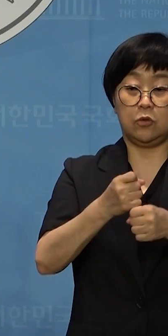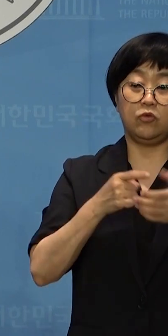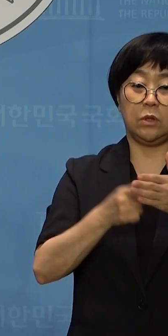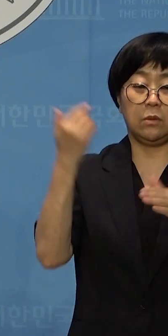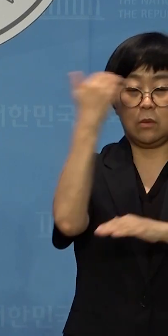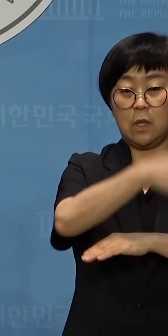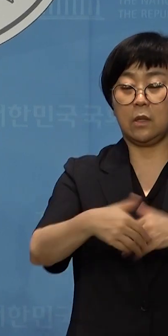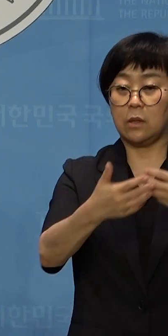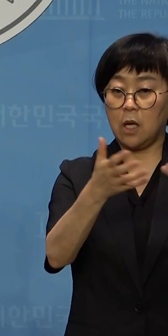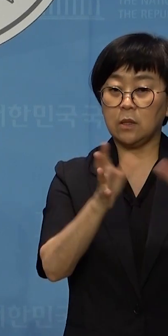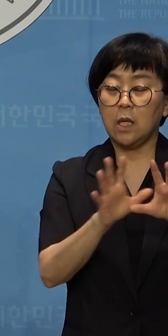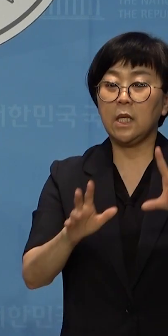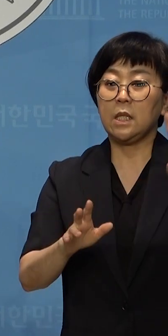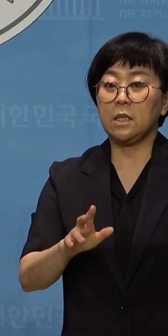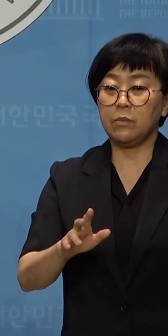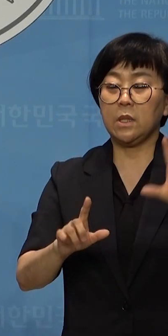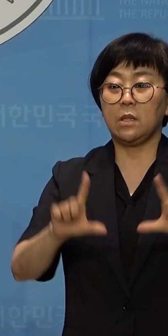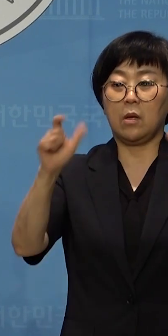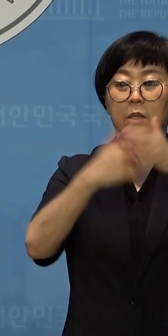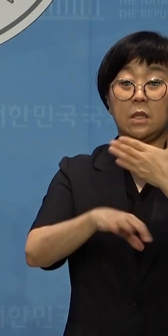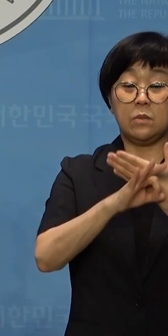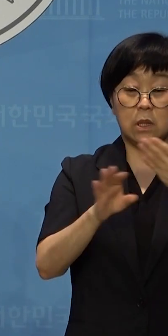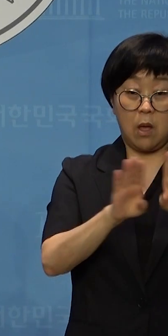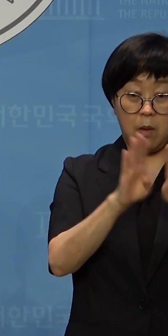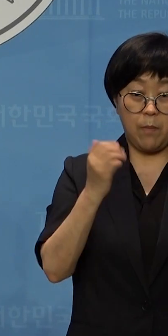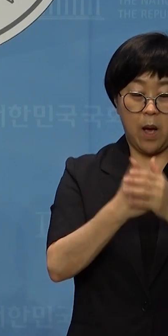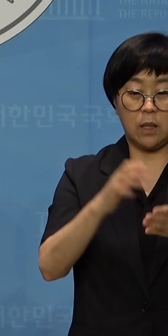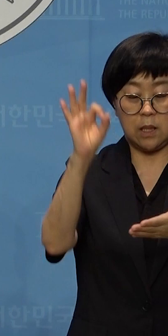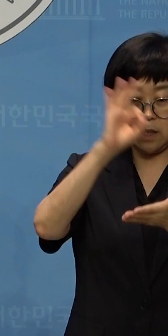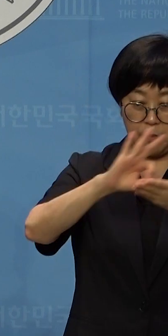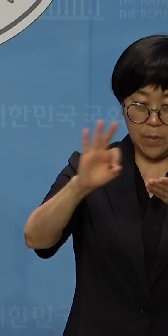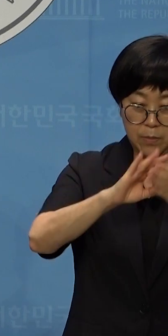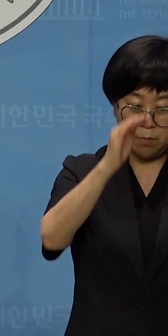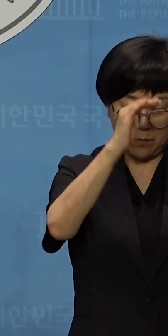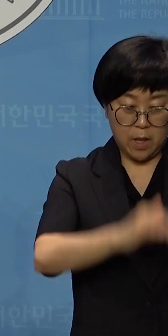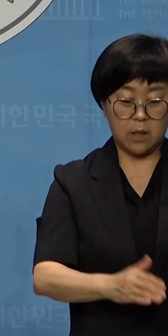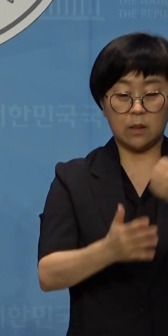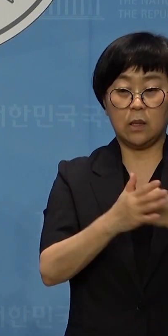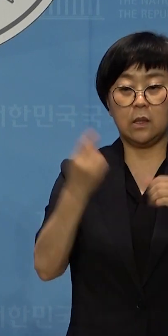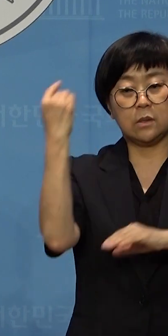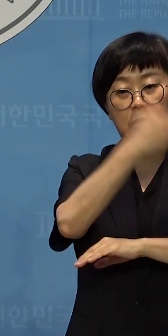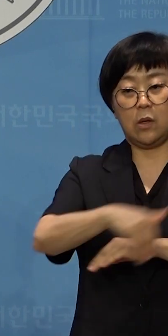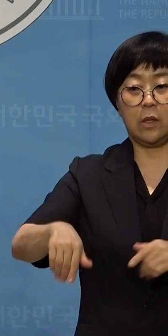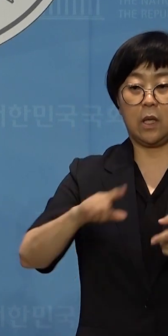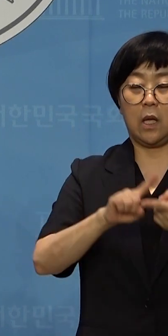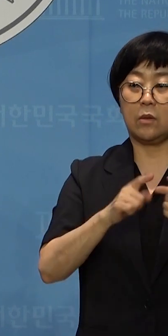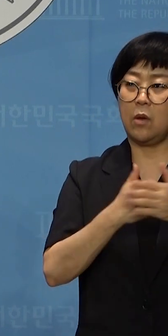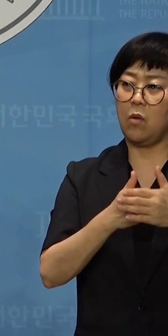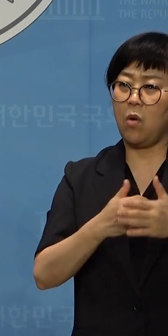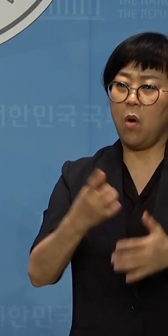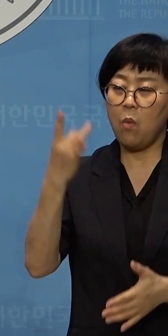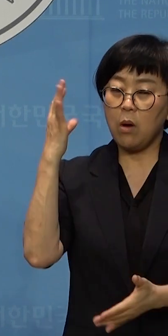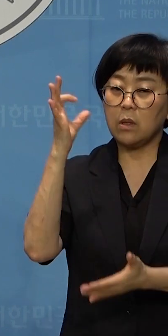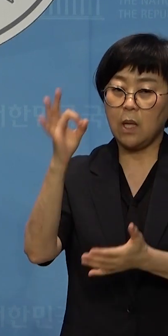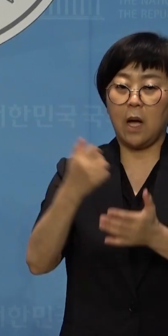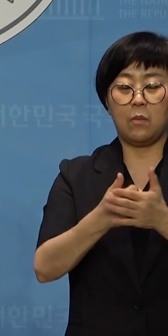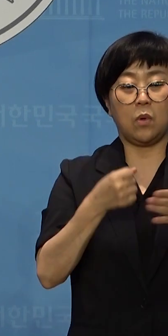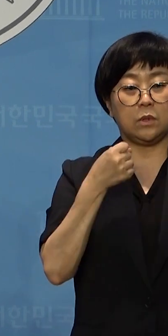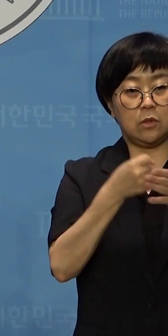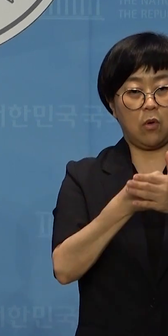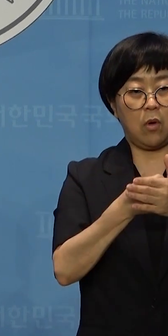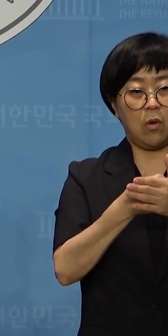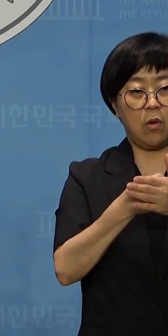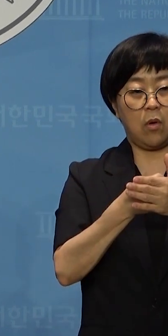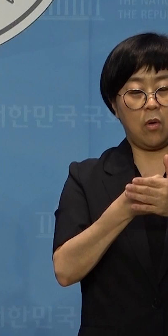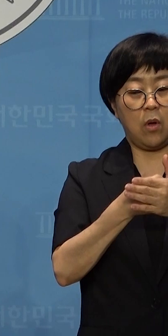기획단에 따르면 22년 임시 개방 예산 집행 내역 중 설계 및 감리, 원가 상정 등